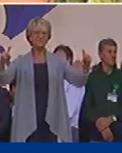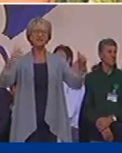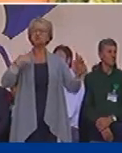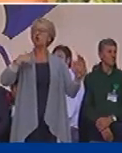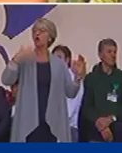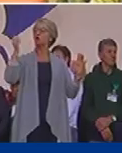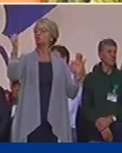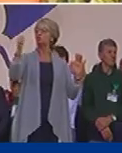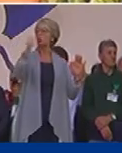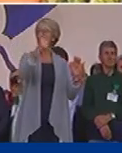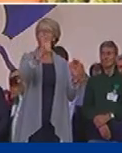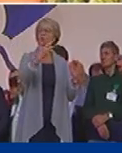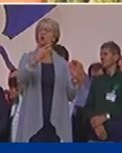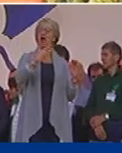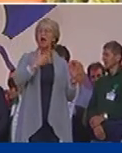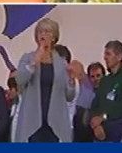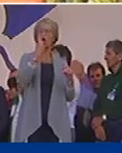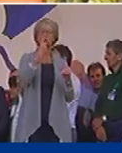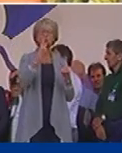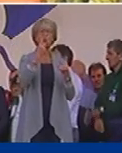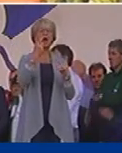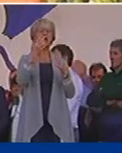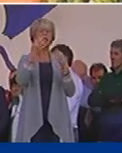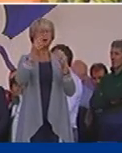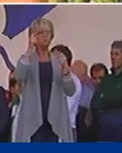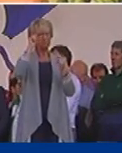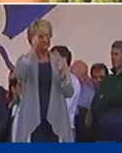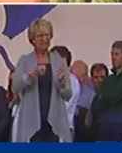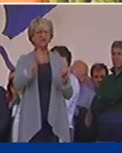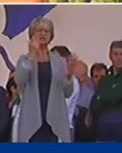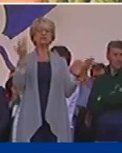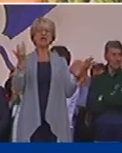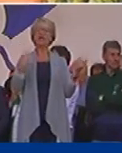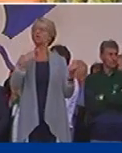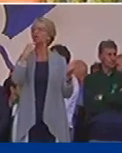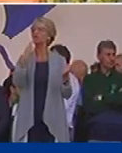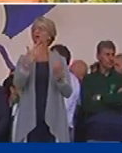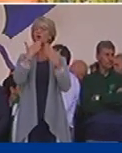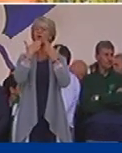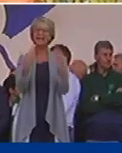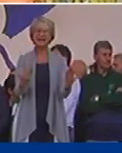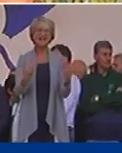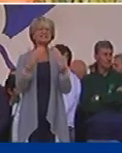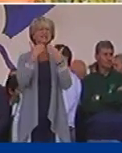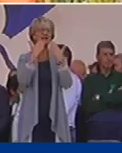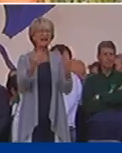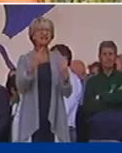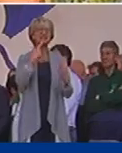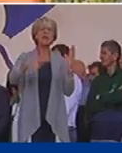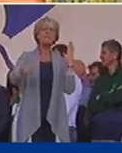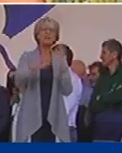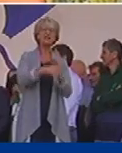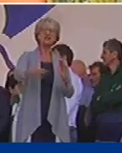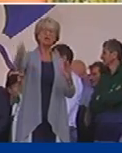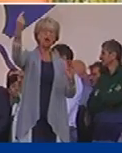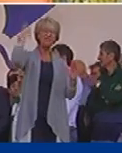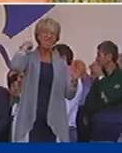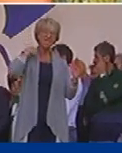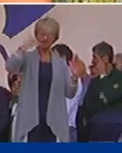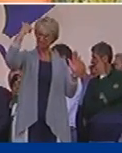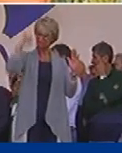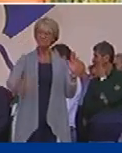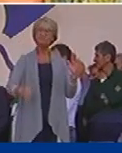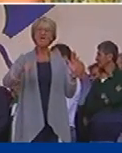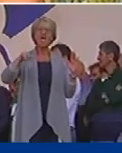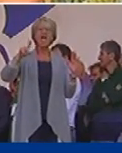ciascuno la sua dignità e io non posso che dire grazie a chi è partito ieri da Lecce